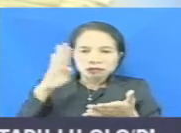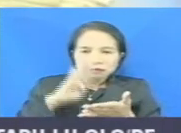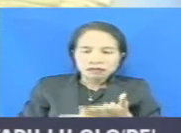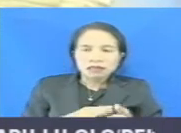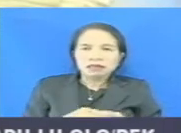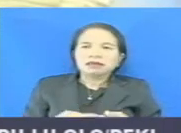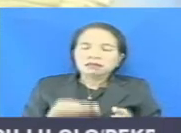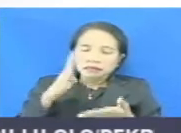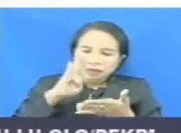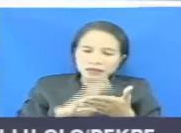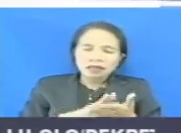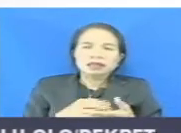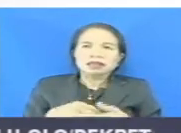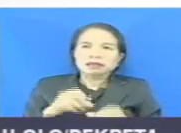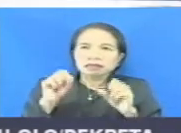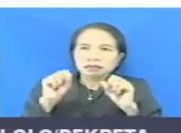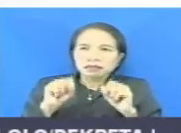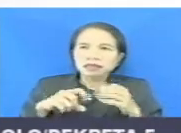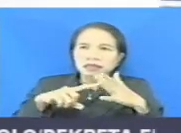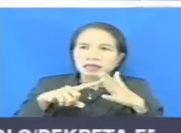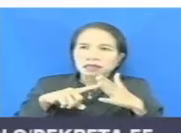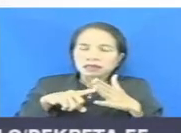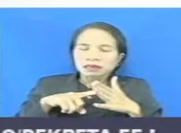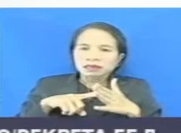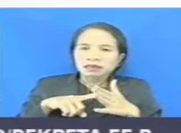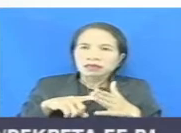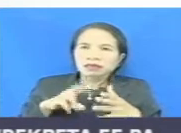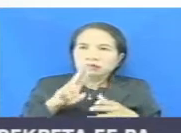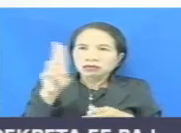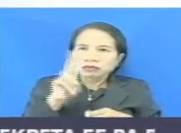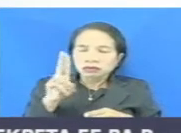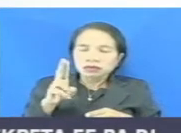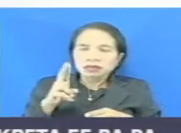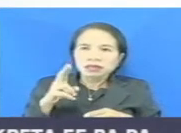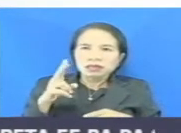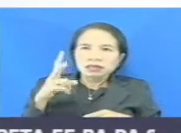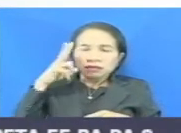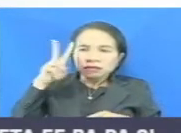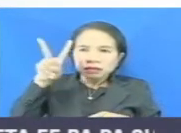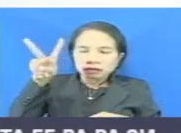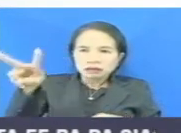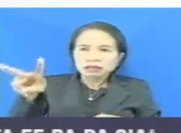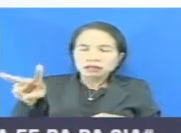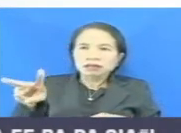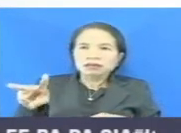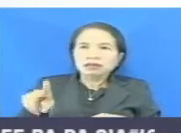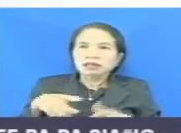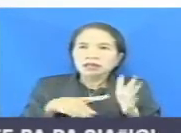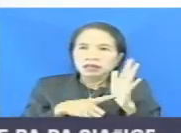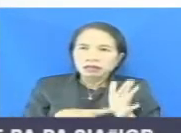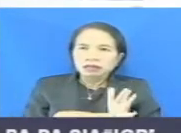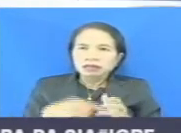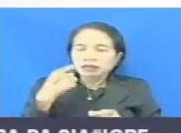botida ita ba hau usa a iminia visão sai indicador. Imine visão se la